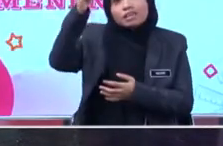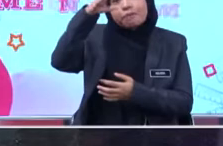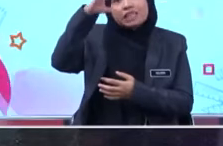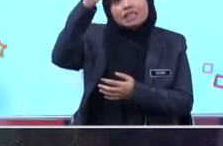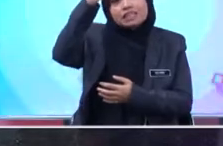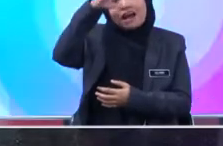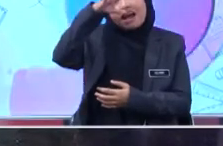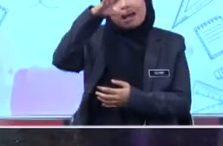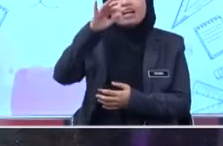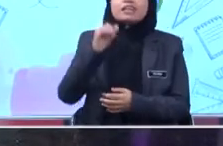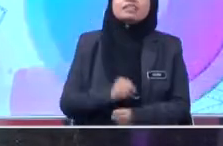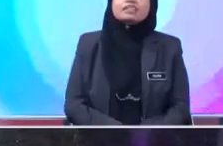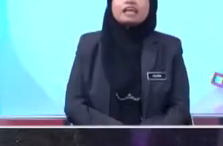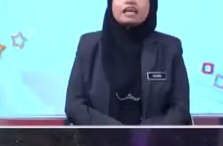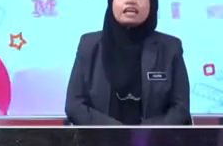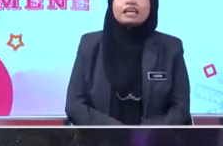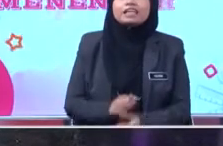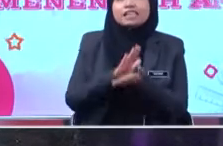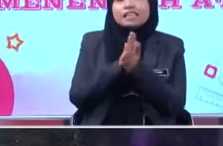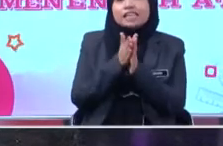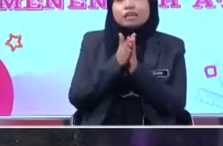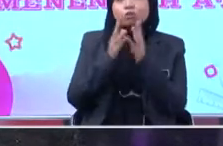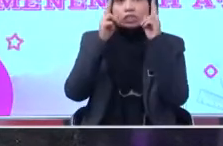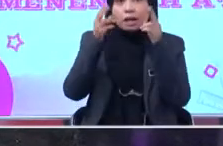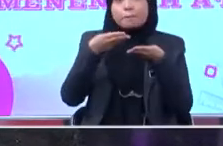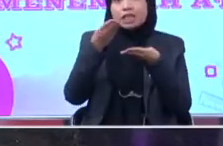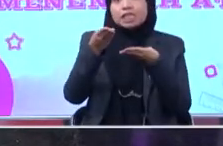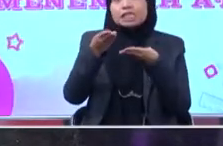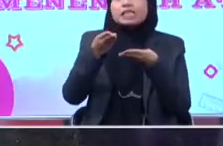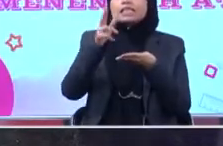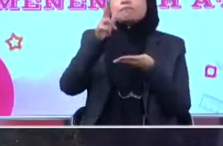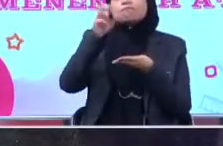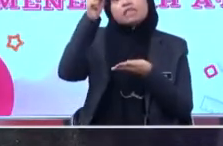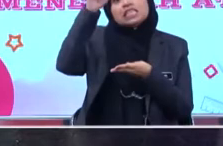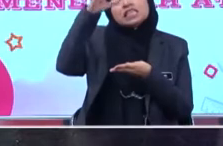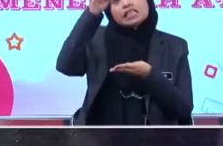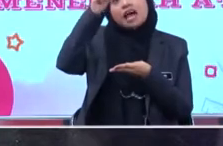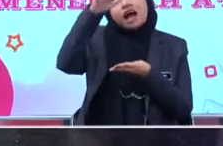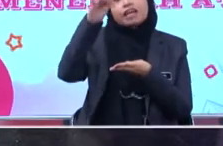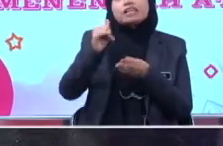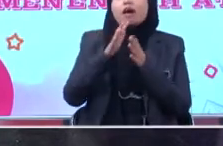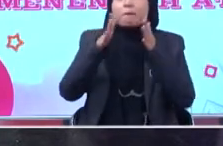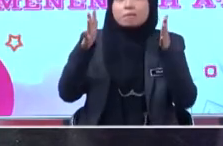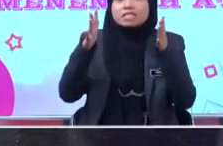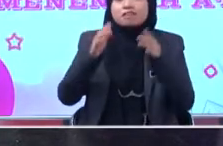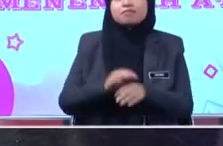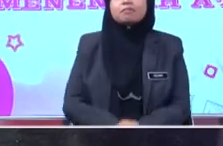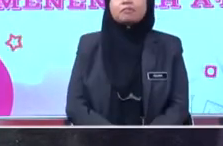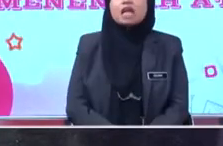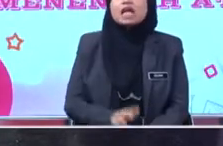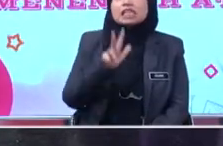ya bintang yang so3 marka bintang yang besar Wah boleh boleh tanya kita percaya dapat